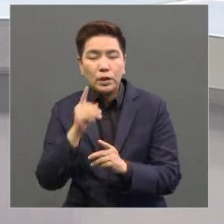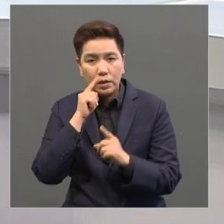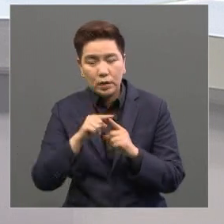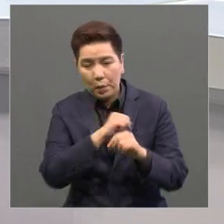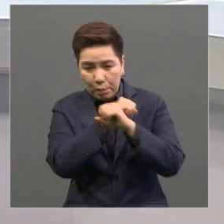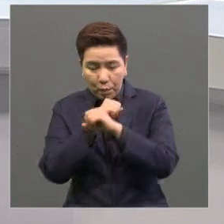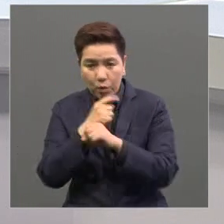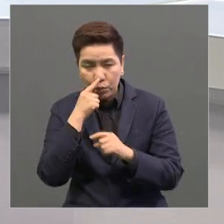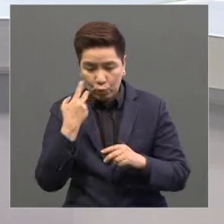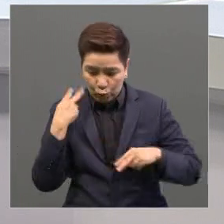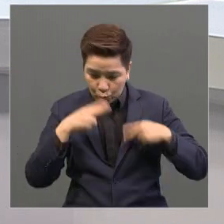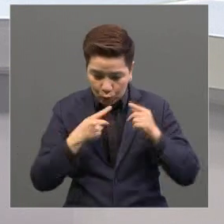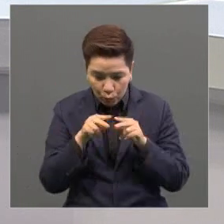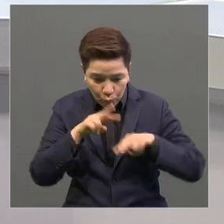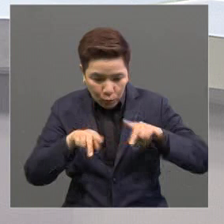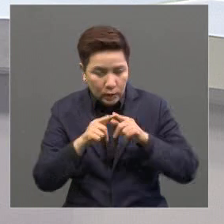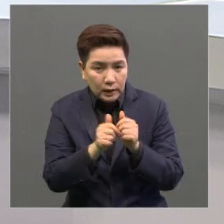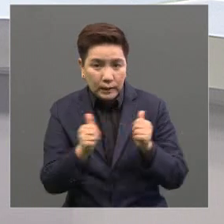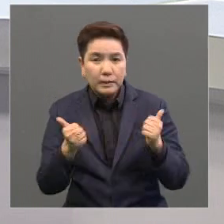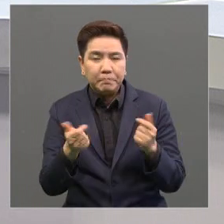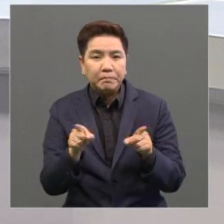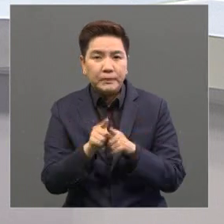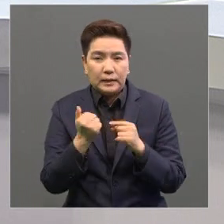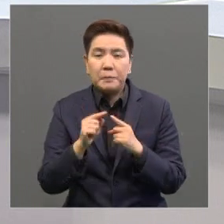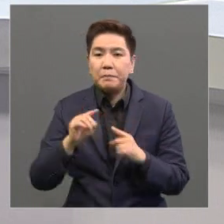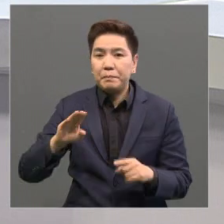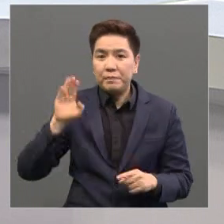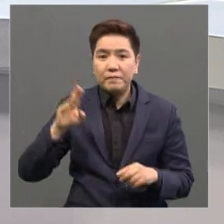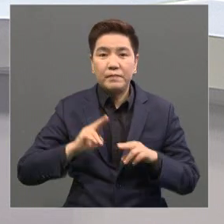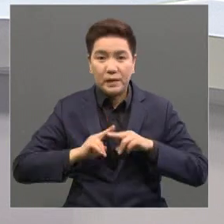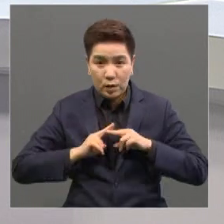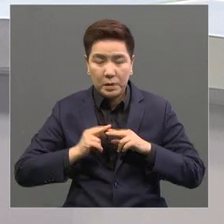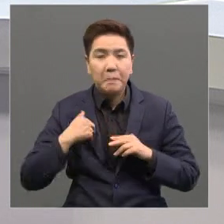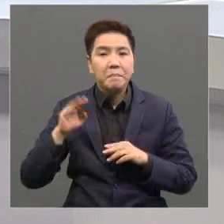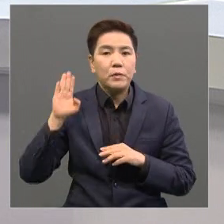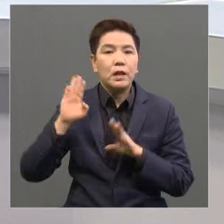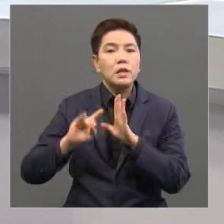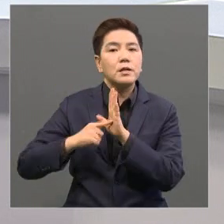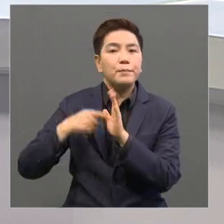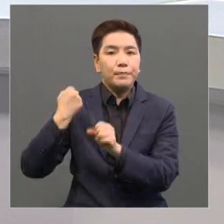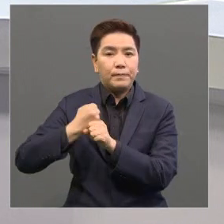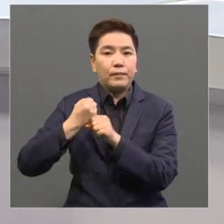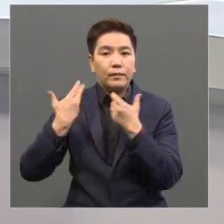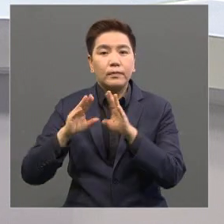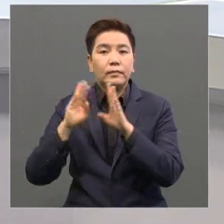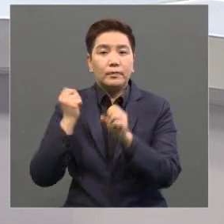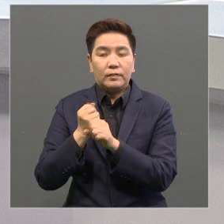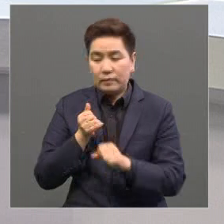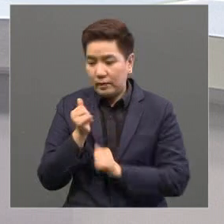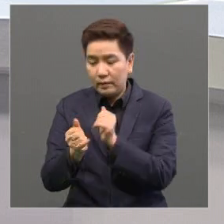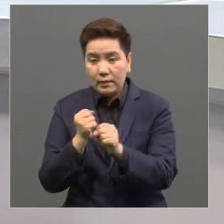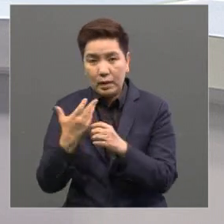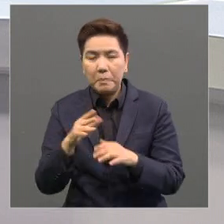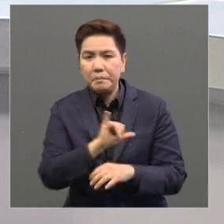ระวังในการใช้รถใช้ถนนร่วมกันนะครับแต่ว่าภาคเอกชนวันนี้บางบริษัทเริ่มที่จะทำงานกันแล้วบางบริษัท